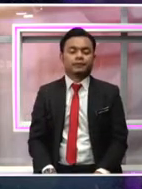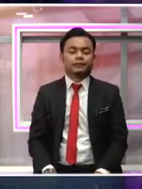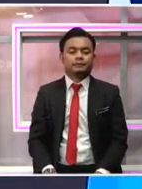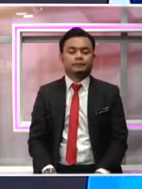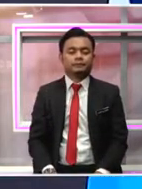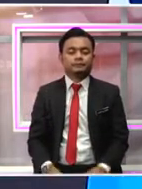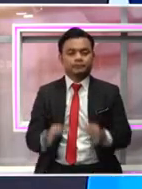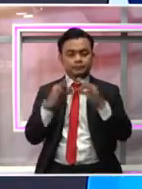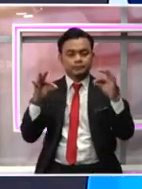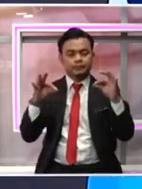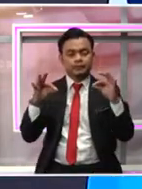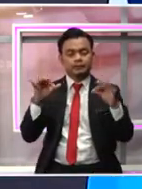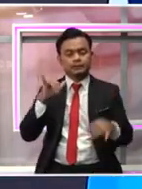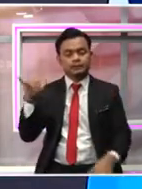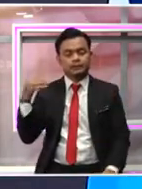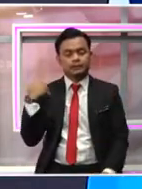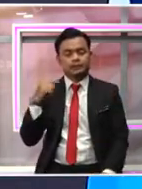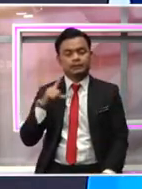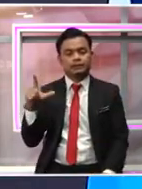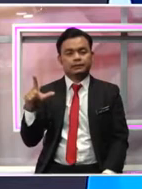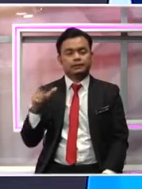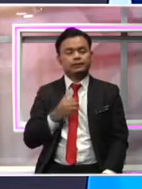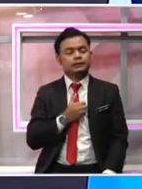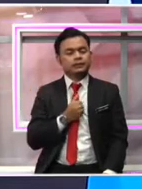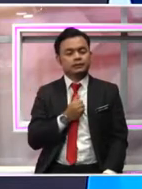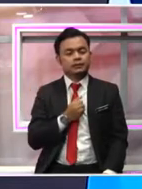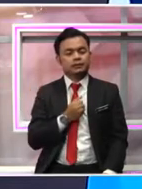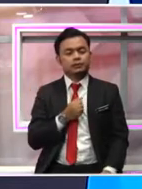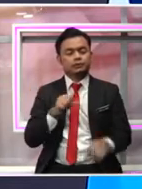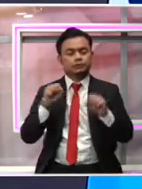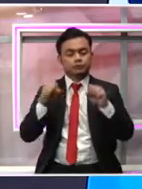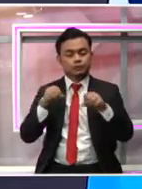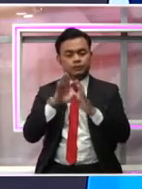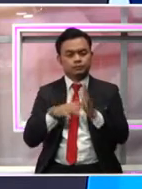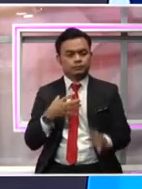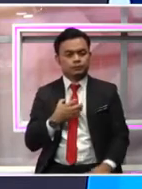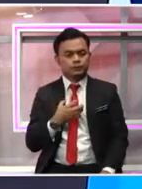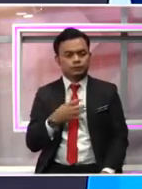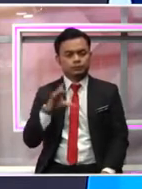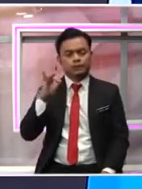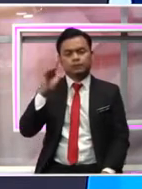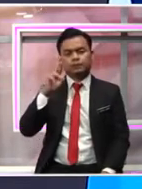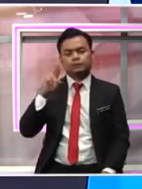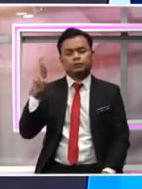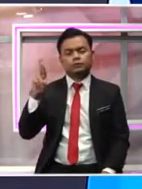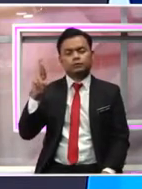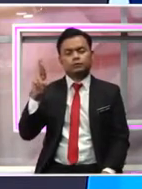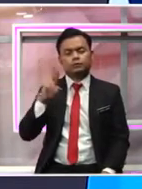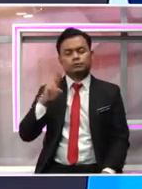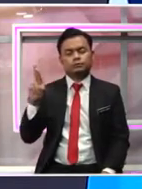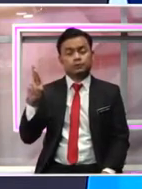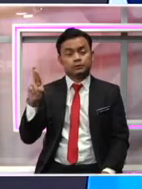berbunyi jantung boleh berdegup 86000 kali sehari tanpa henti